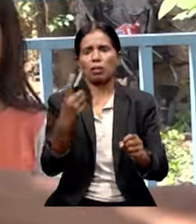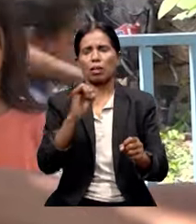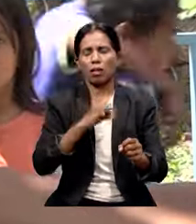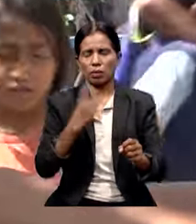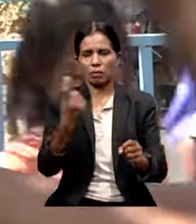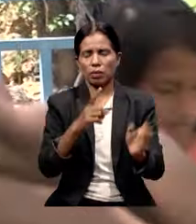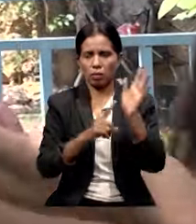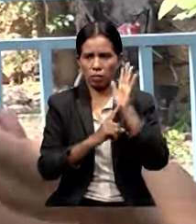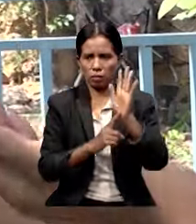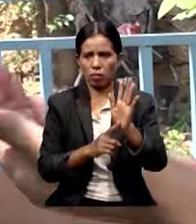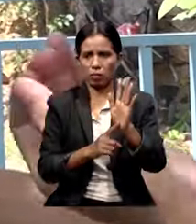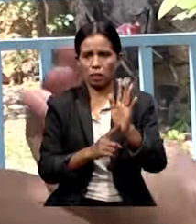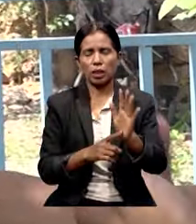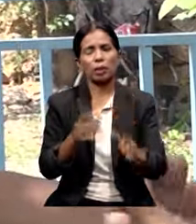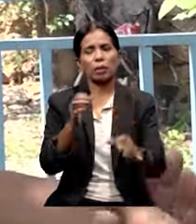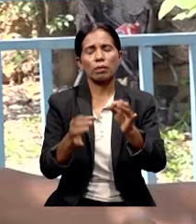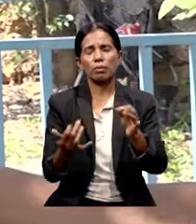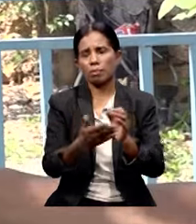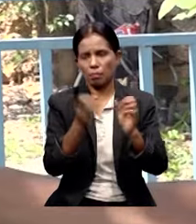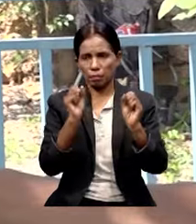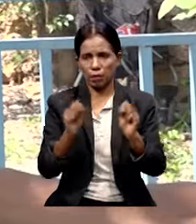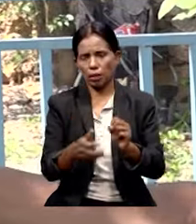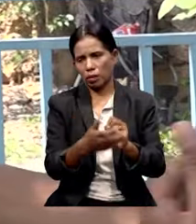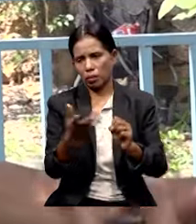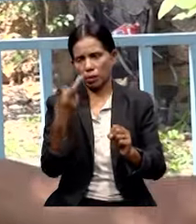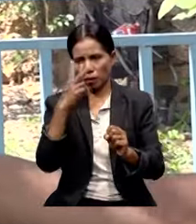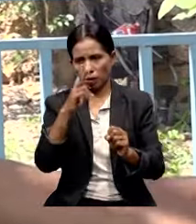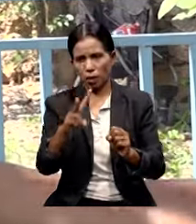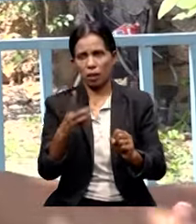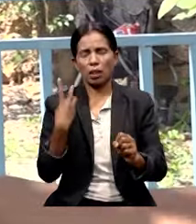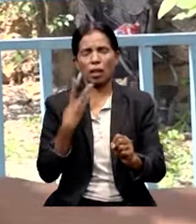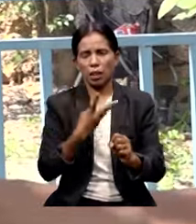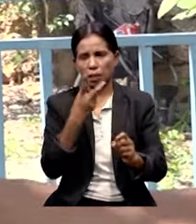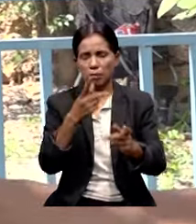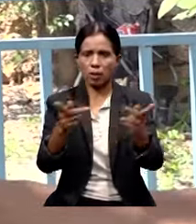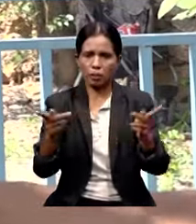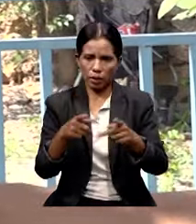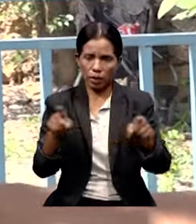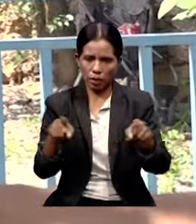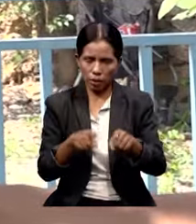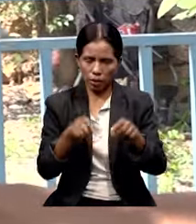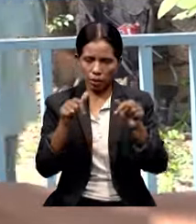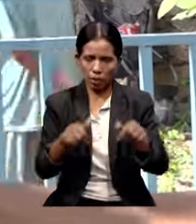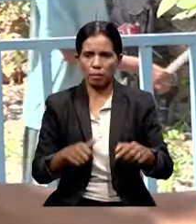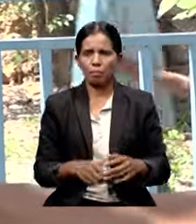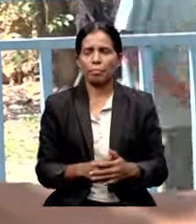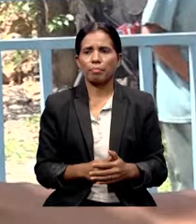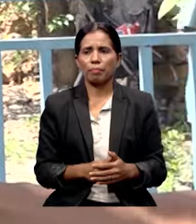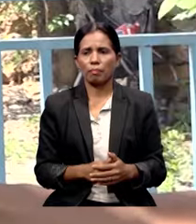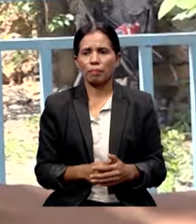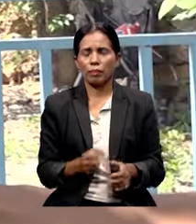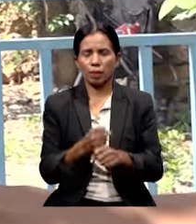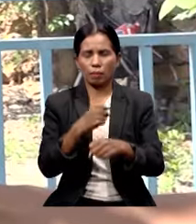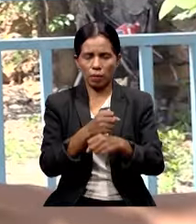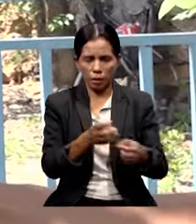katak se bele ita bot sira mai hare ona aminia fatin anesane bele halo